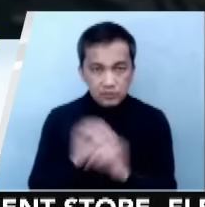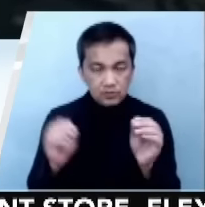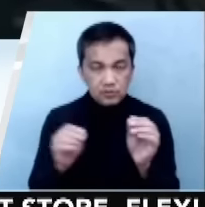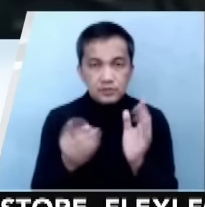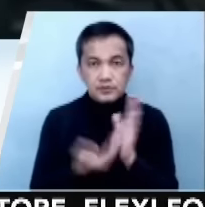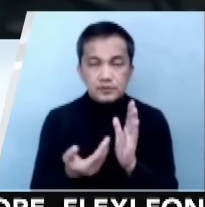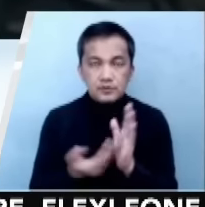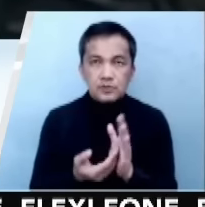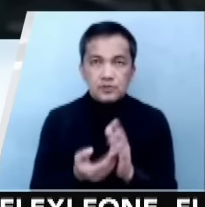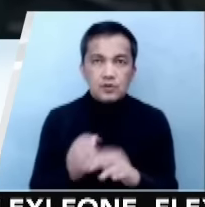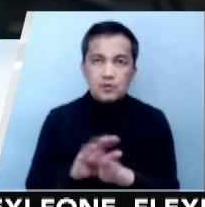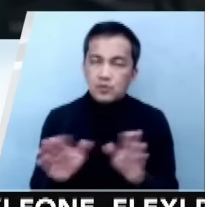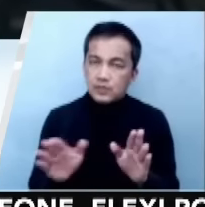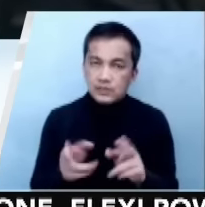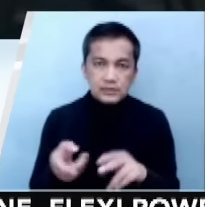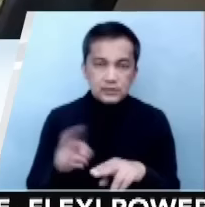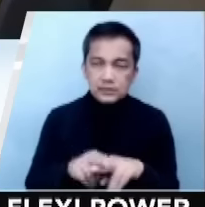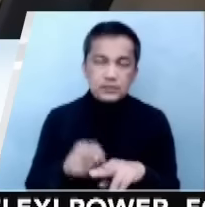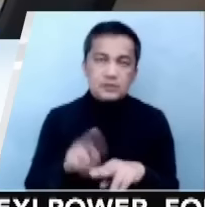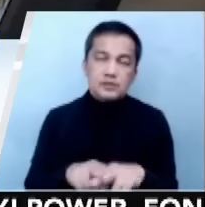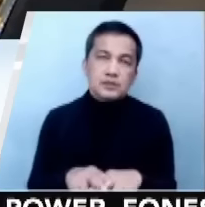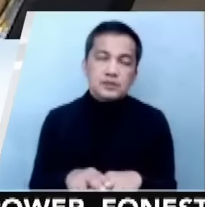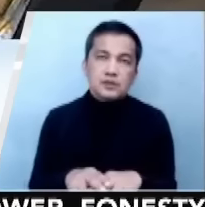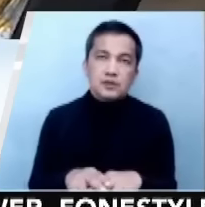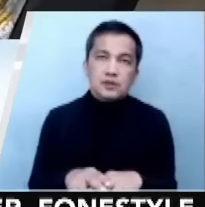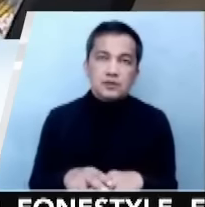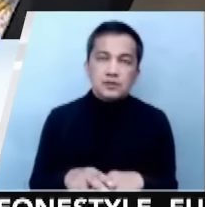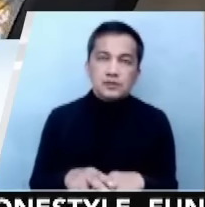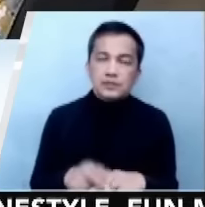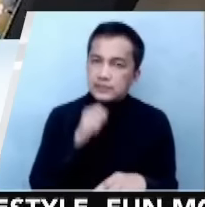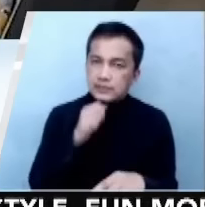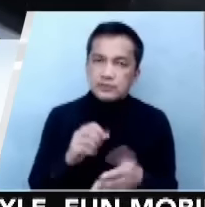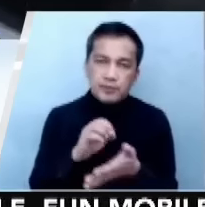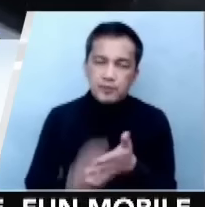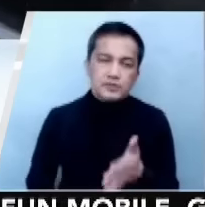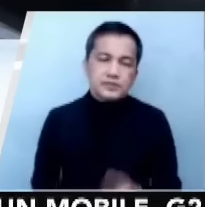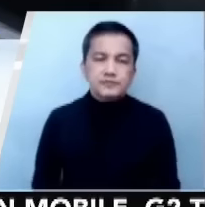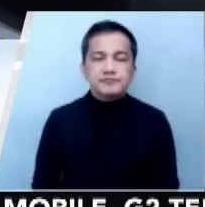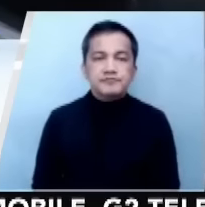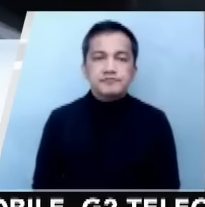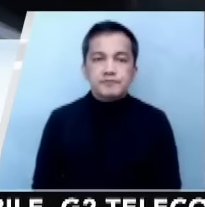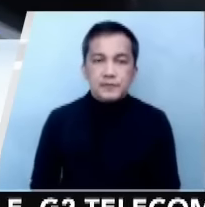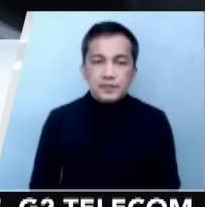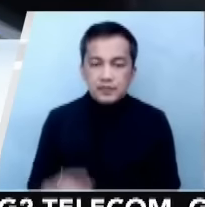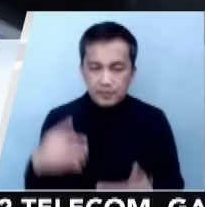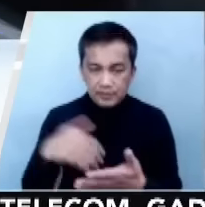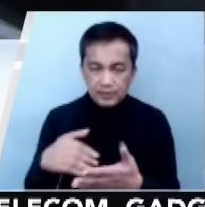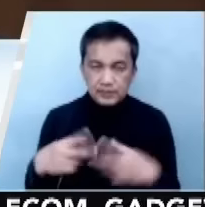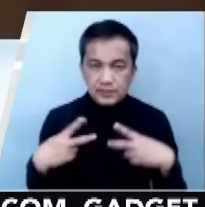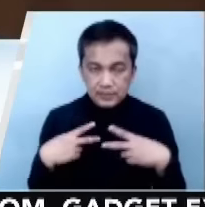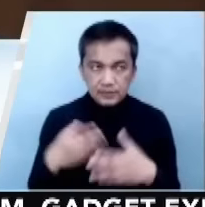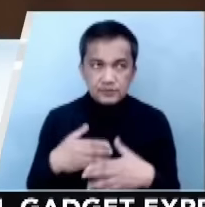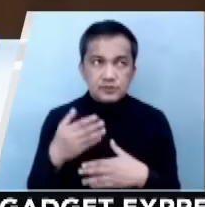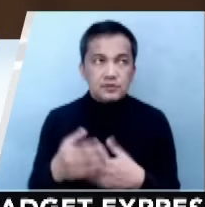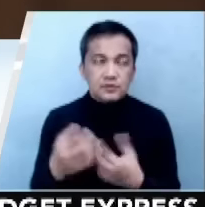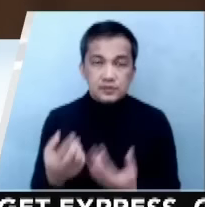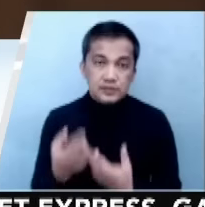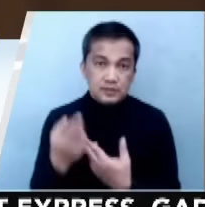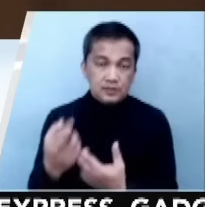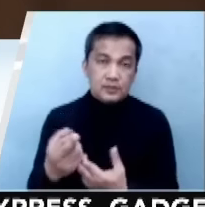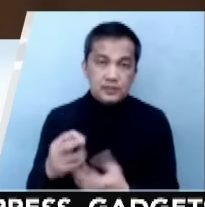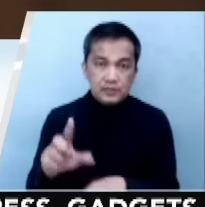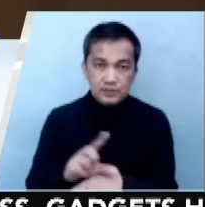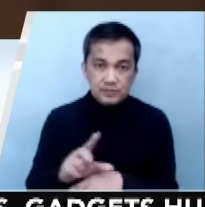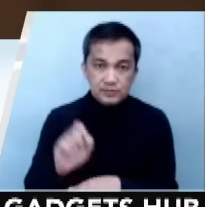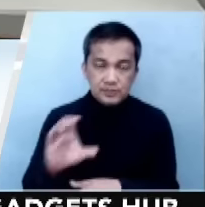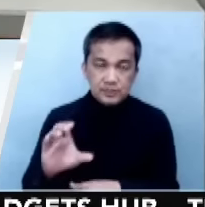nang dagdagan pero huwag bawasan. Ang pag-aaral ng Senado sa mga holiday ay kasunod ng rekomendasyon ni Labor Secretary